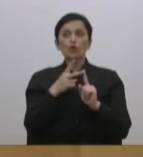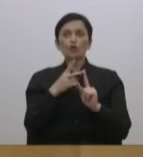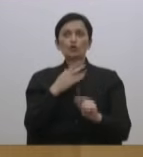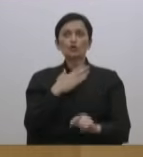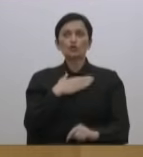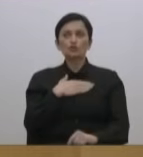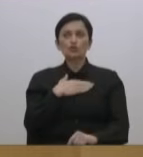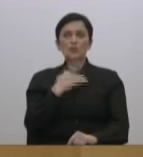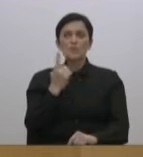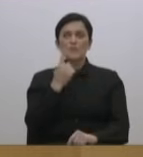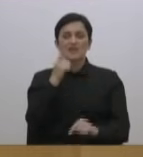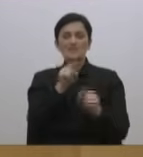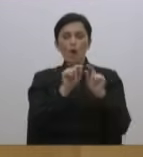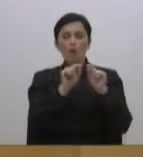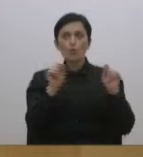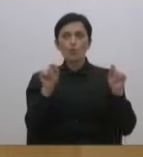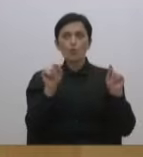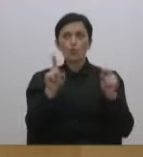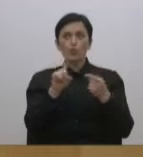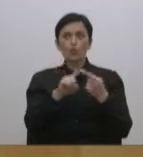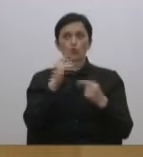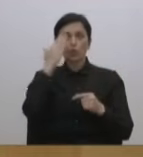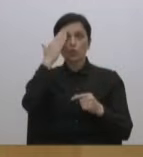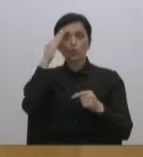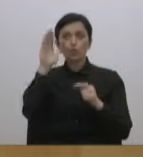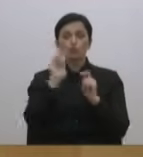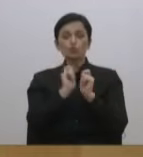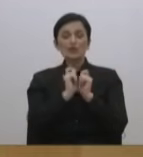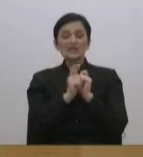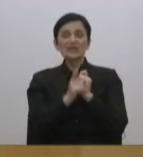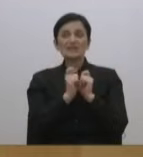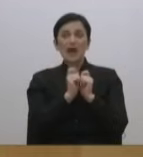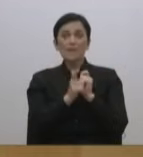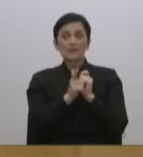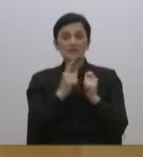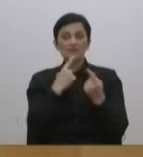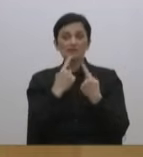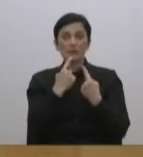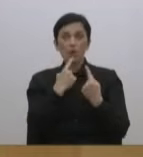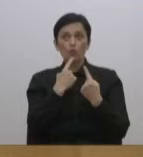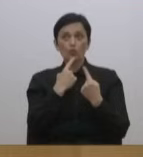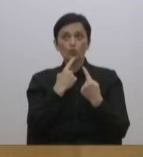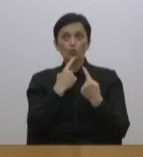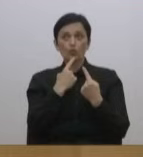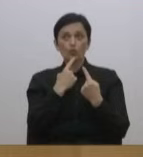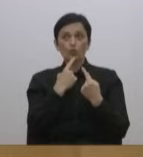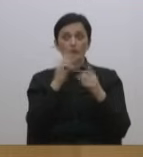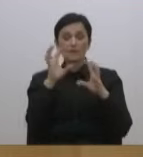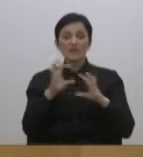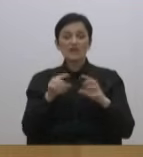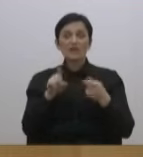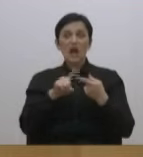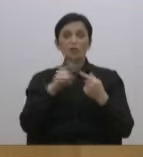ჩემ პირველ პუნქტსაც ეხება, ხო? ანუ უცხოურ დაფინანსებას დაფინანსებაზე საუბრობთ. Ანუ ეხება